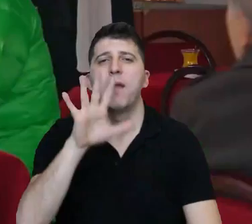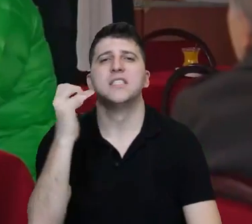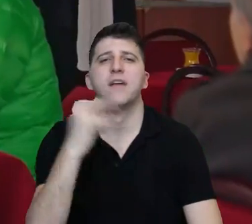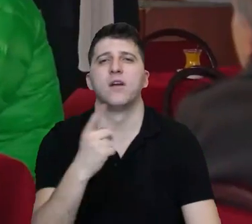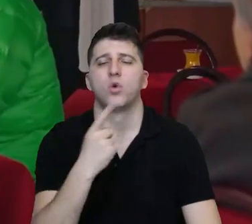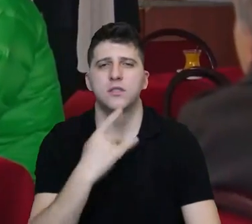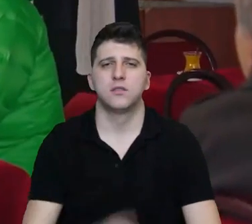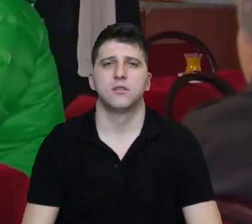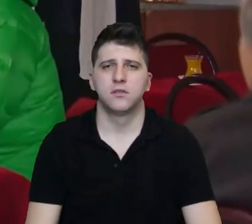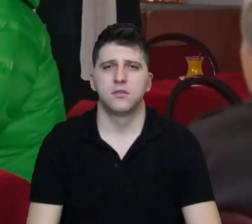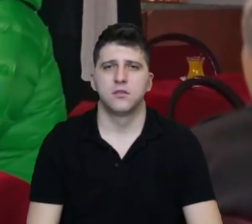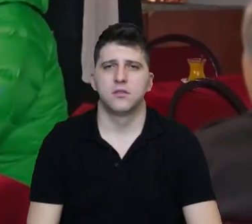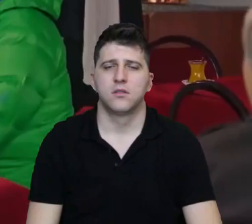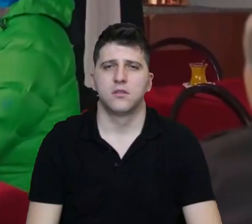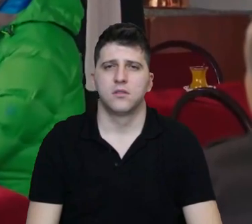beşinci.